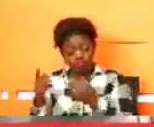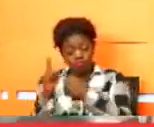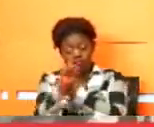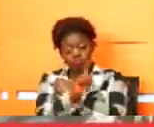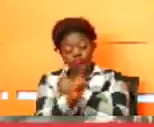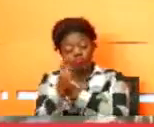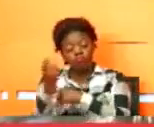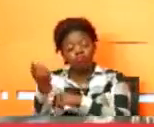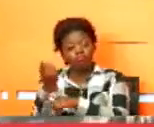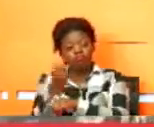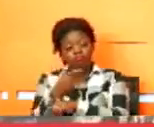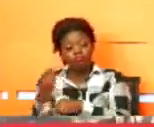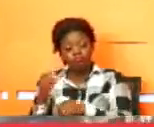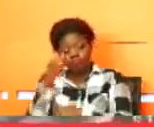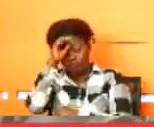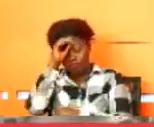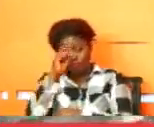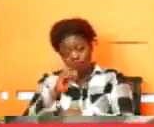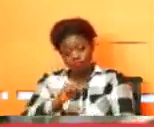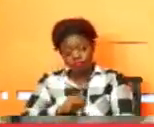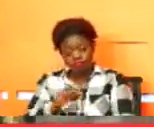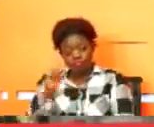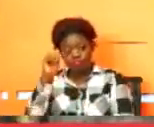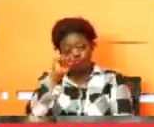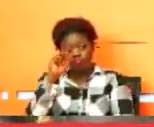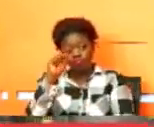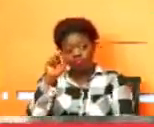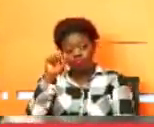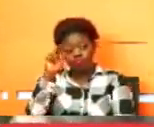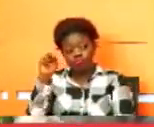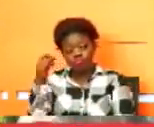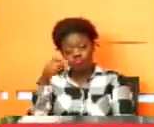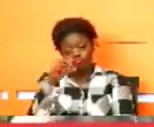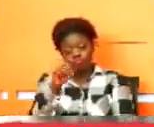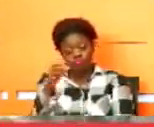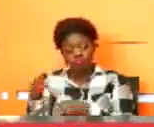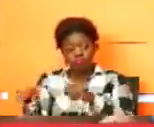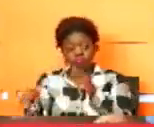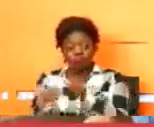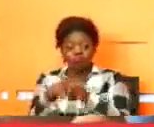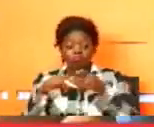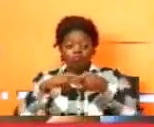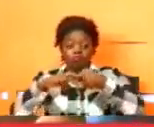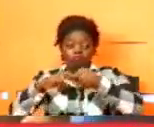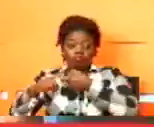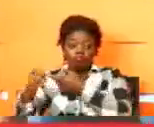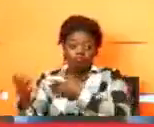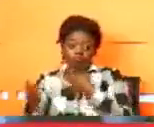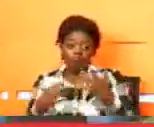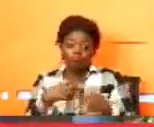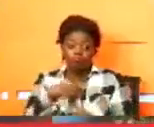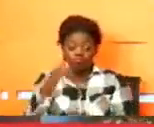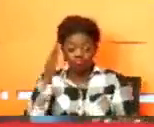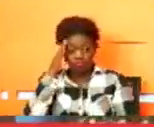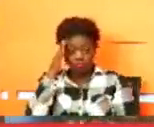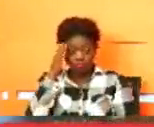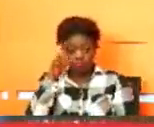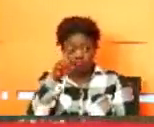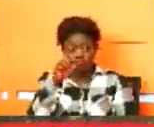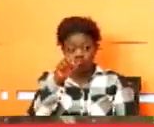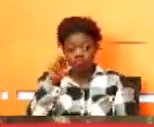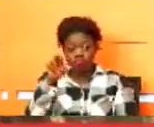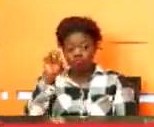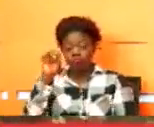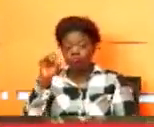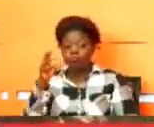district ye Wakiso bamulekwa ba Espiritu Sentongo ne Gerard Mugero be bagobye Greda eletedwa omugaga ategere kiseke ya Derrick